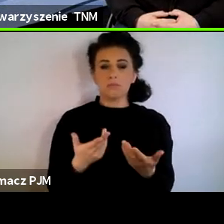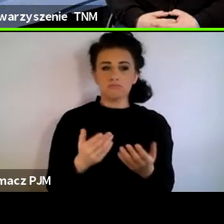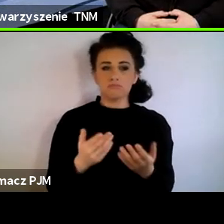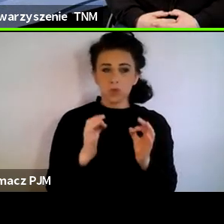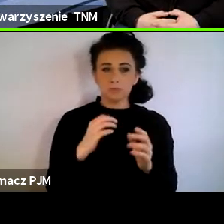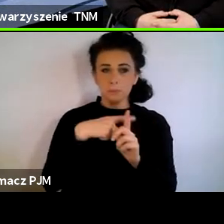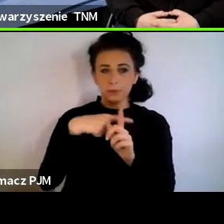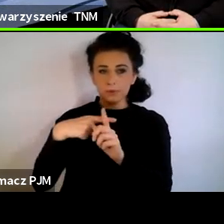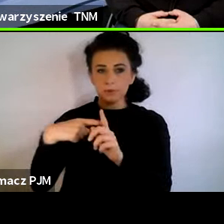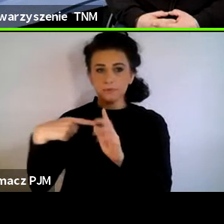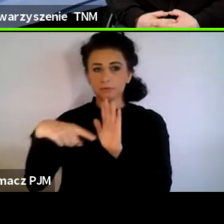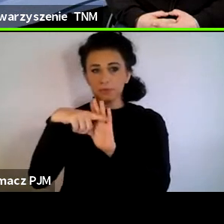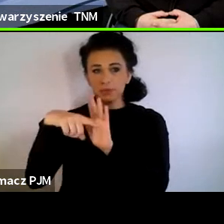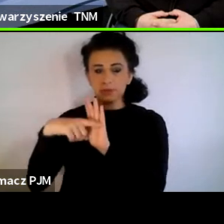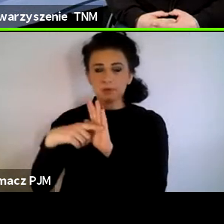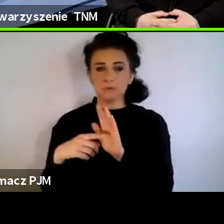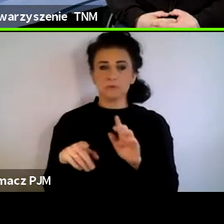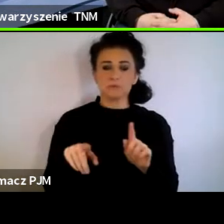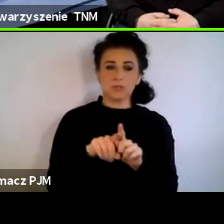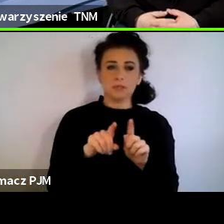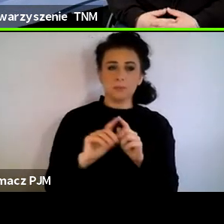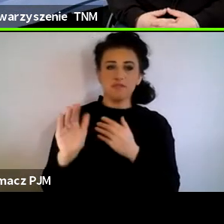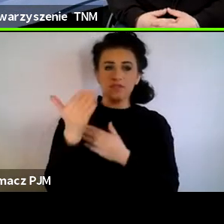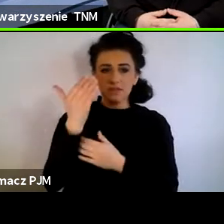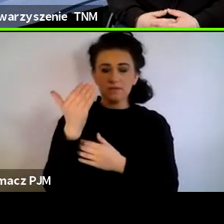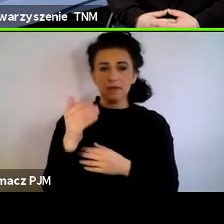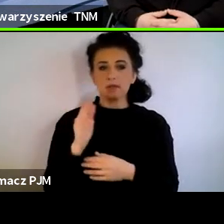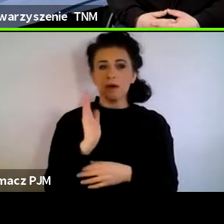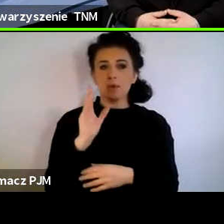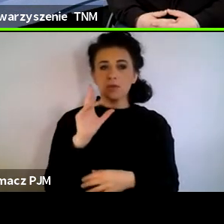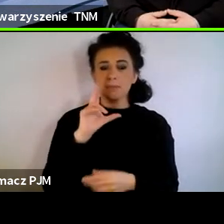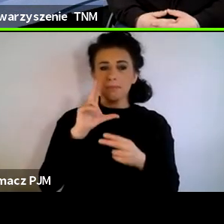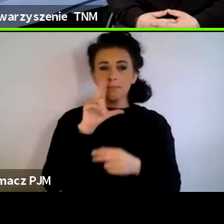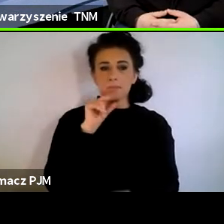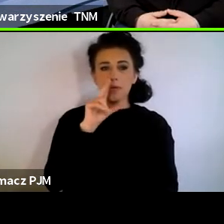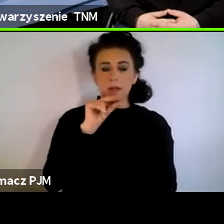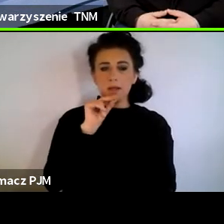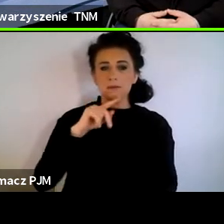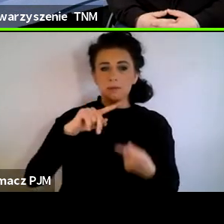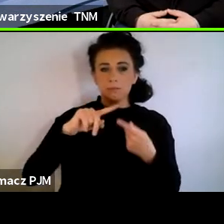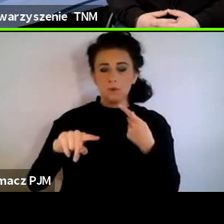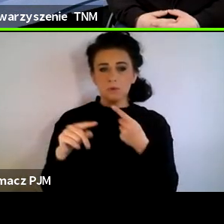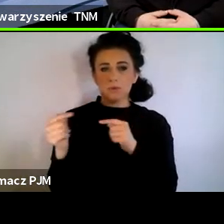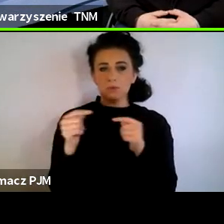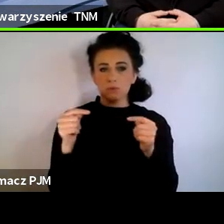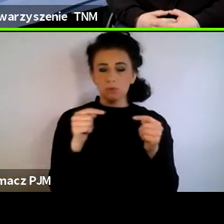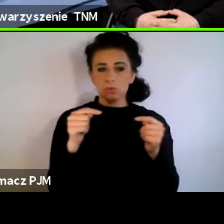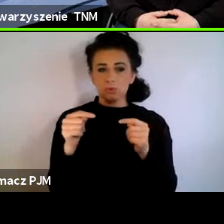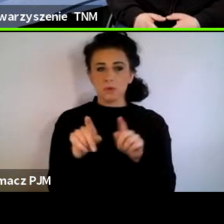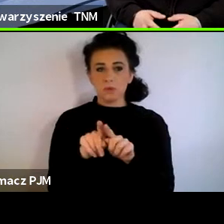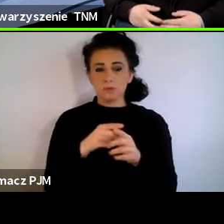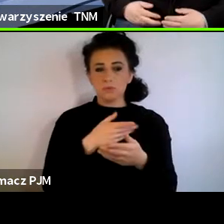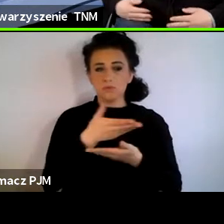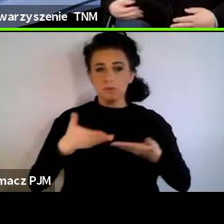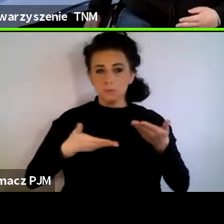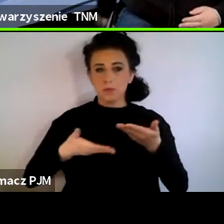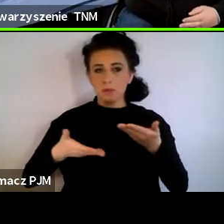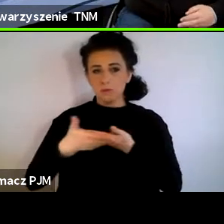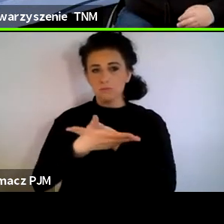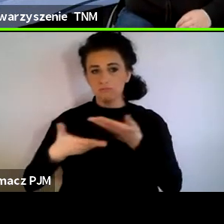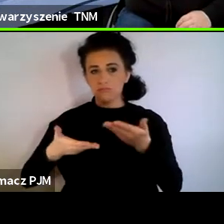może jeszcze jakie wyzwania przed nami. No i później po prelekcji oczywiście dyskusja i szansa na wymienienie się